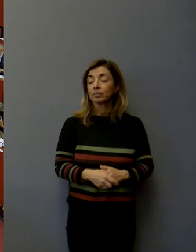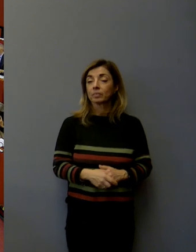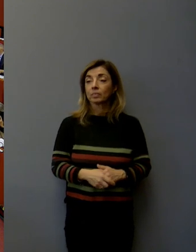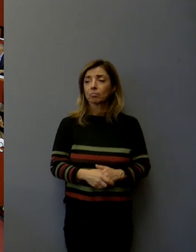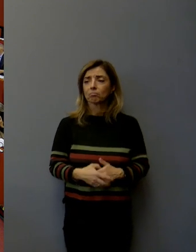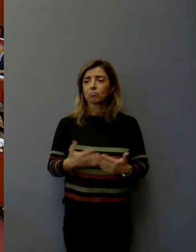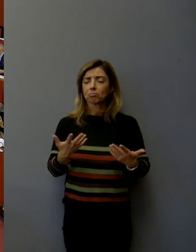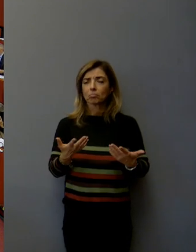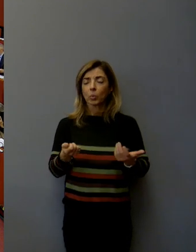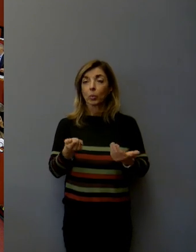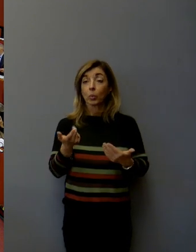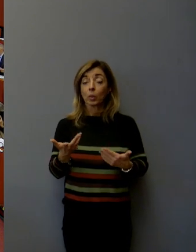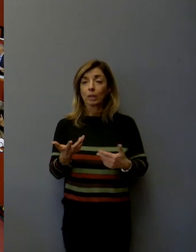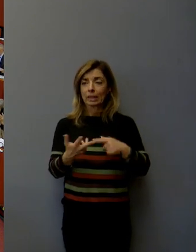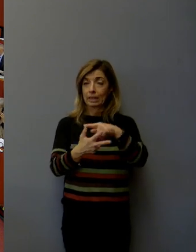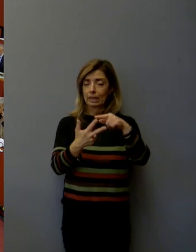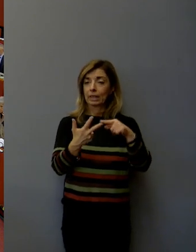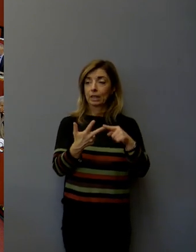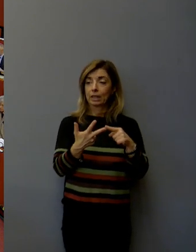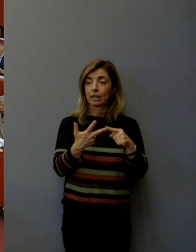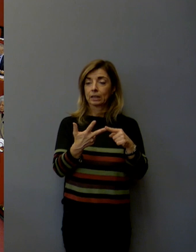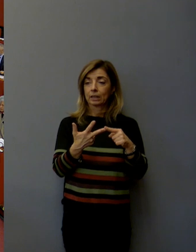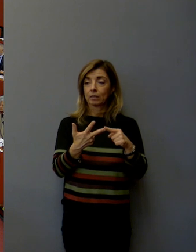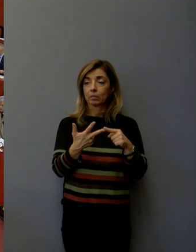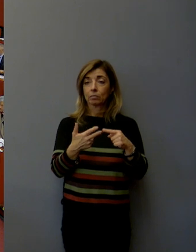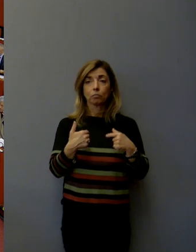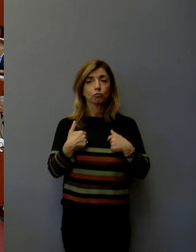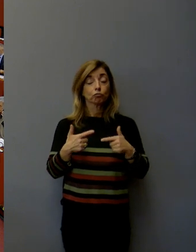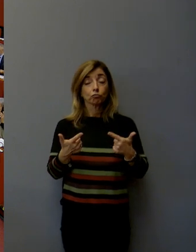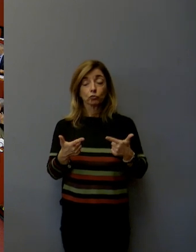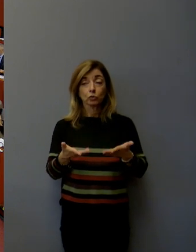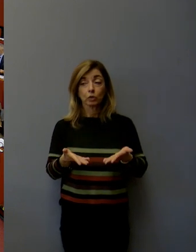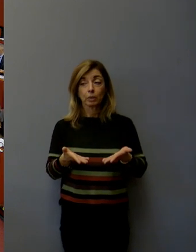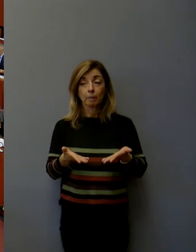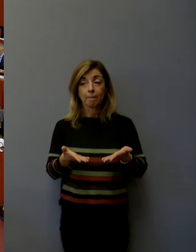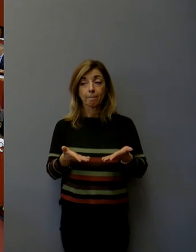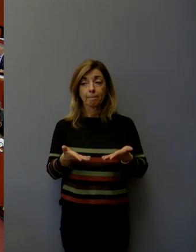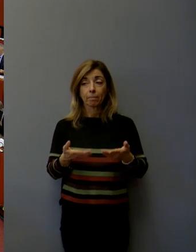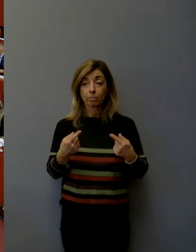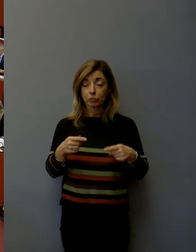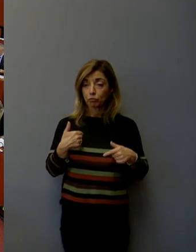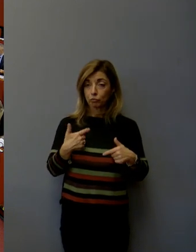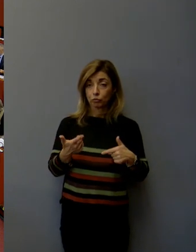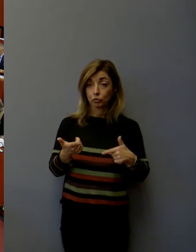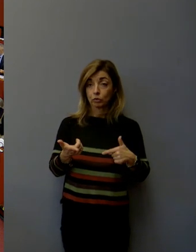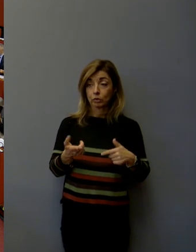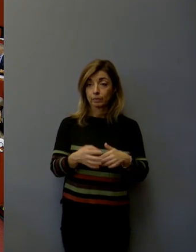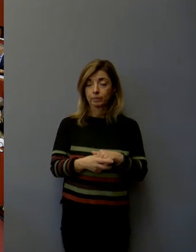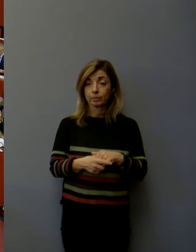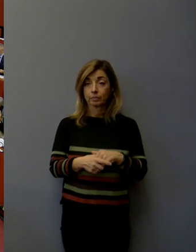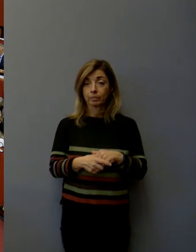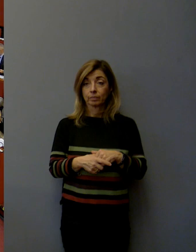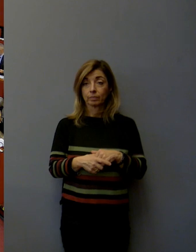quindi sono tre io non ce l'ho qua Vabbè per quello che non ce l'avevo va bene